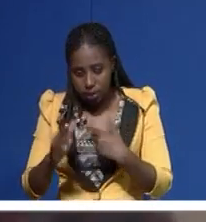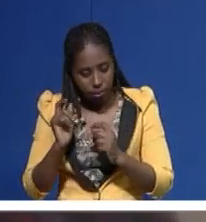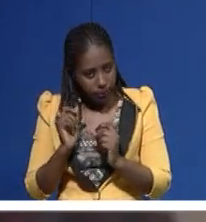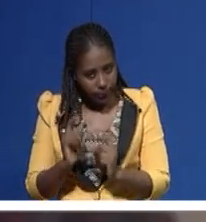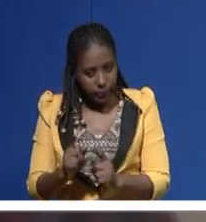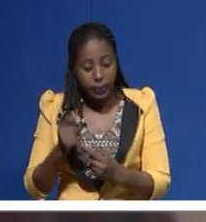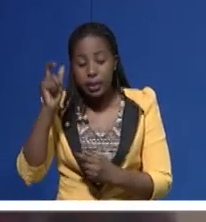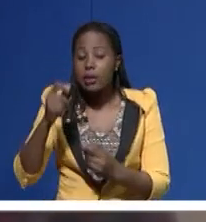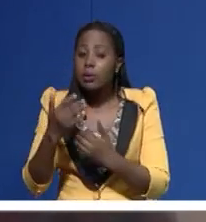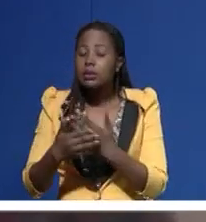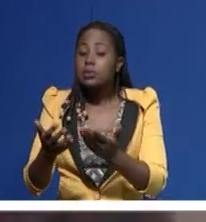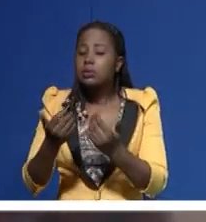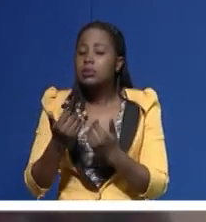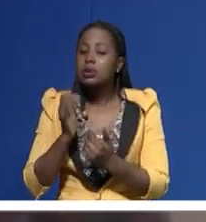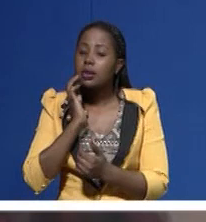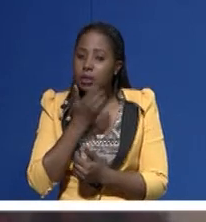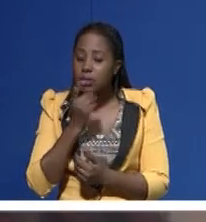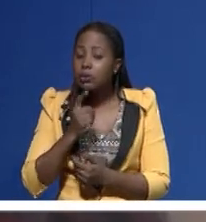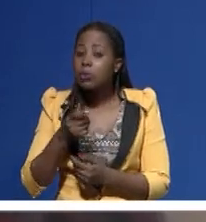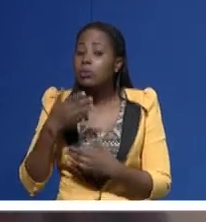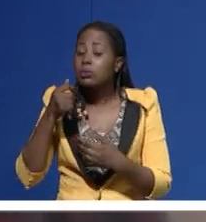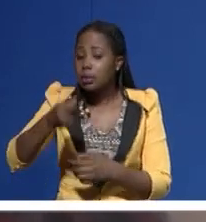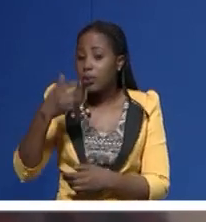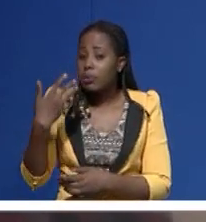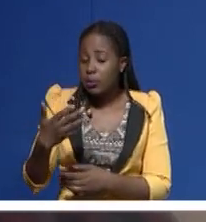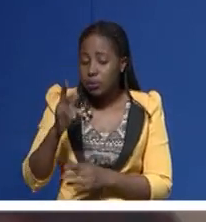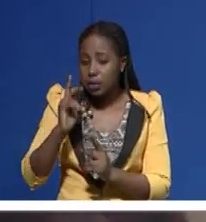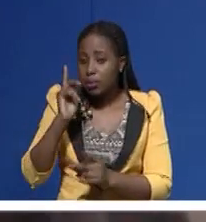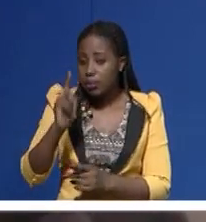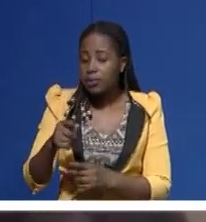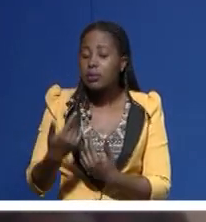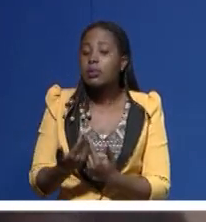pia wananchi wametakiwa kuchukua tahadhari ya kutopeana mikono mara kwa mara kama ambavyo